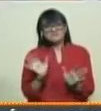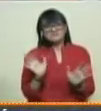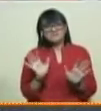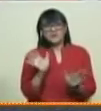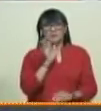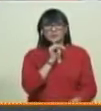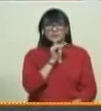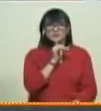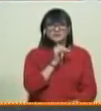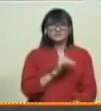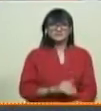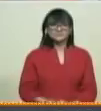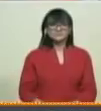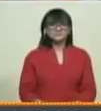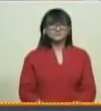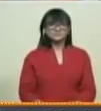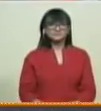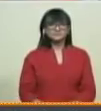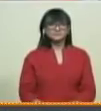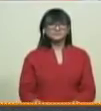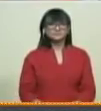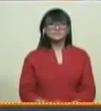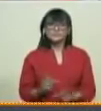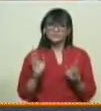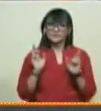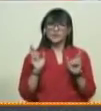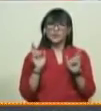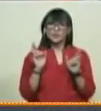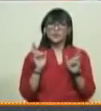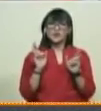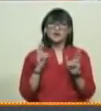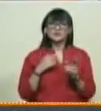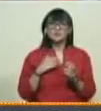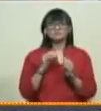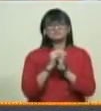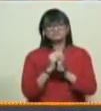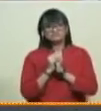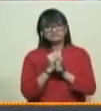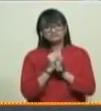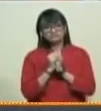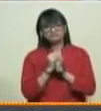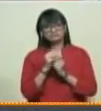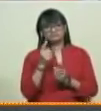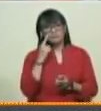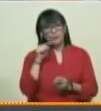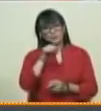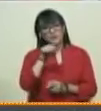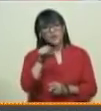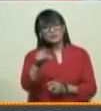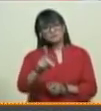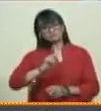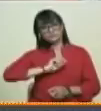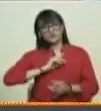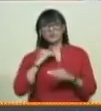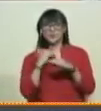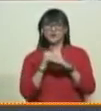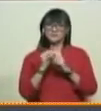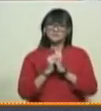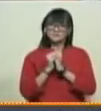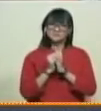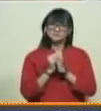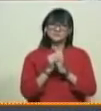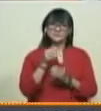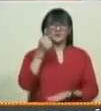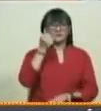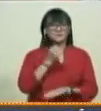ediyorum, siz de bize dua edin. Yo rezo por vosotros y vosotros rezad por nosotros. Amén.